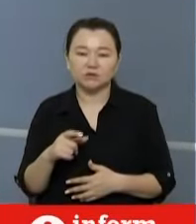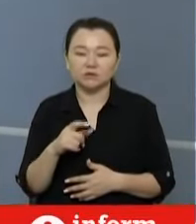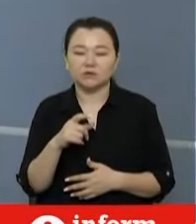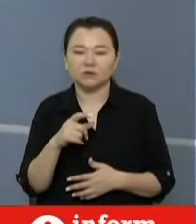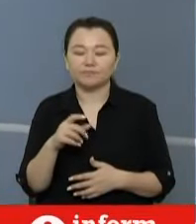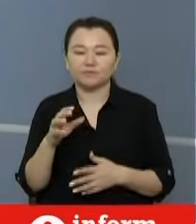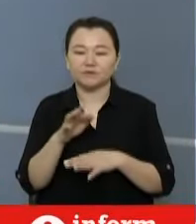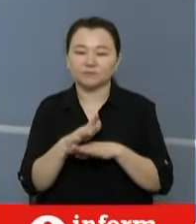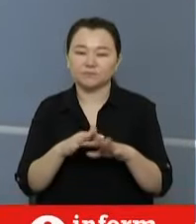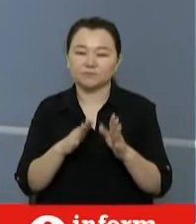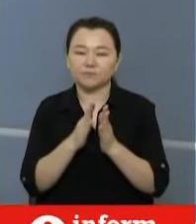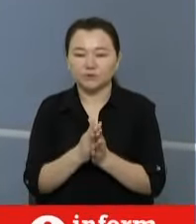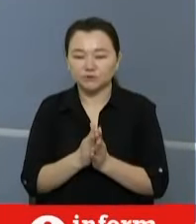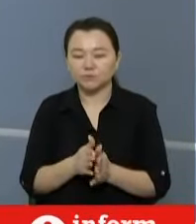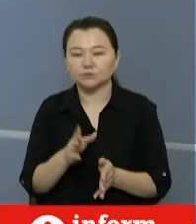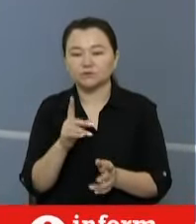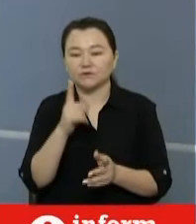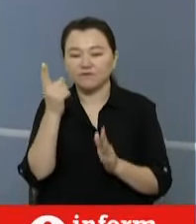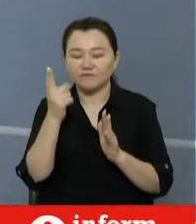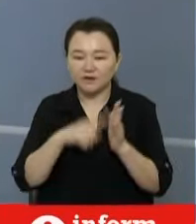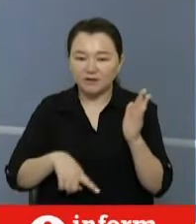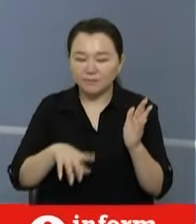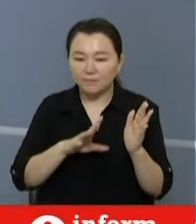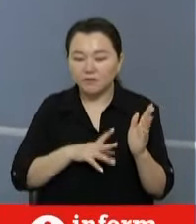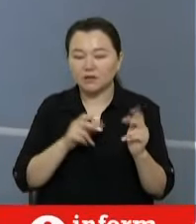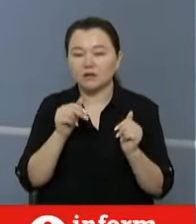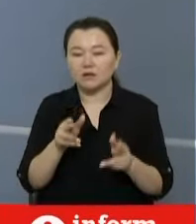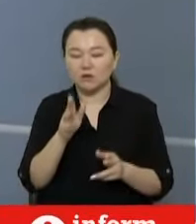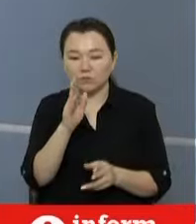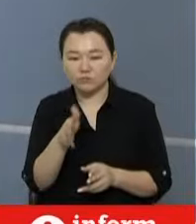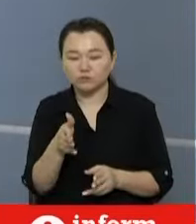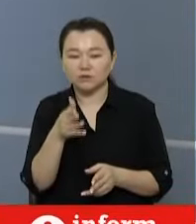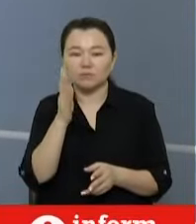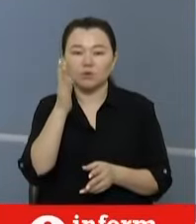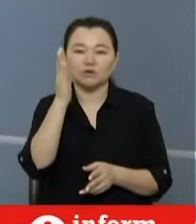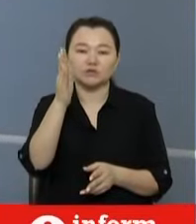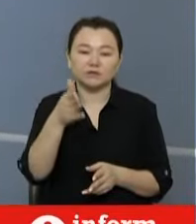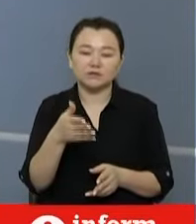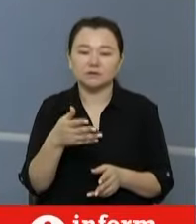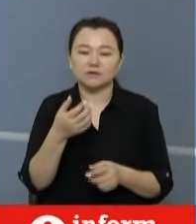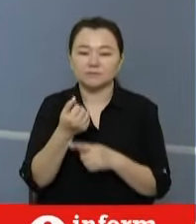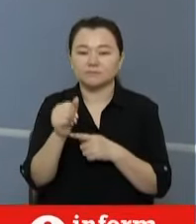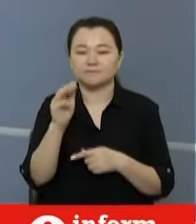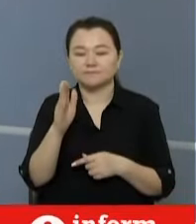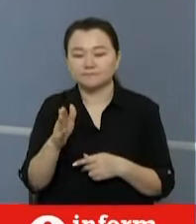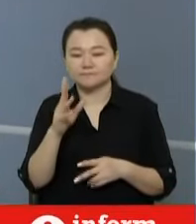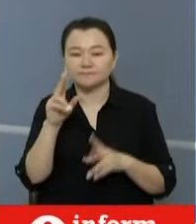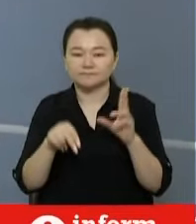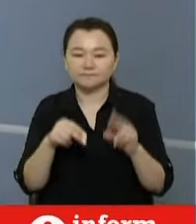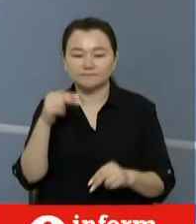кешірім сұраймыз, сенім болды, қалай болатын. Енді болашақтан енді жеңіске жетеді деп ойламыз.